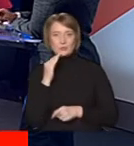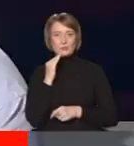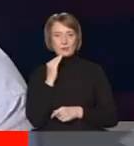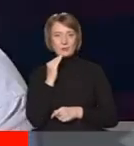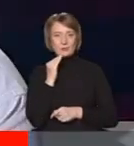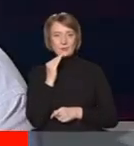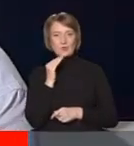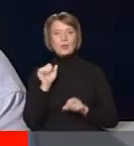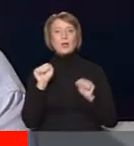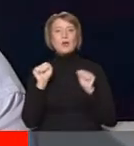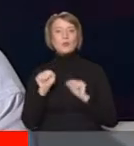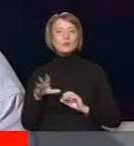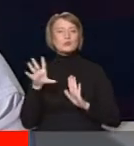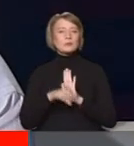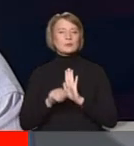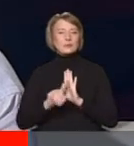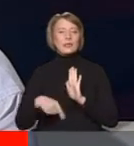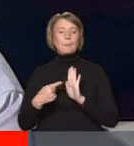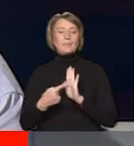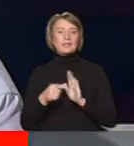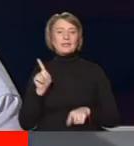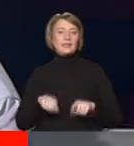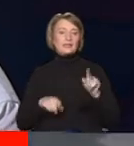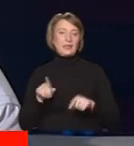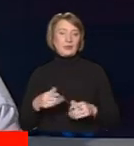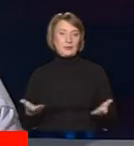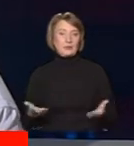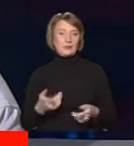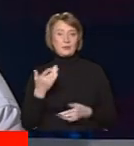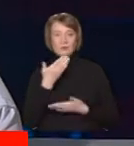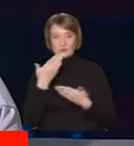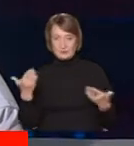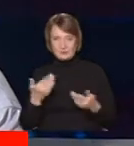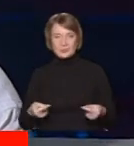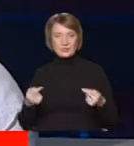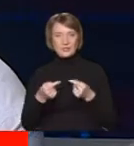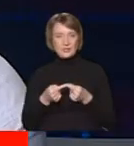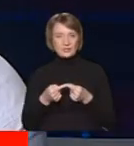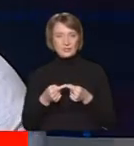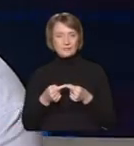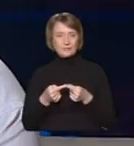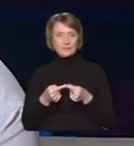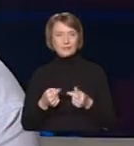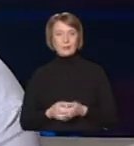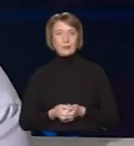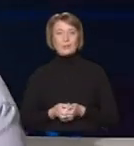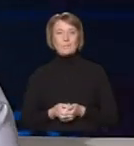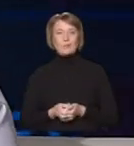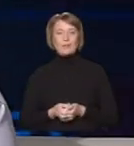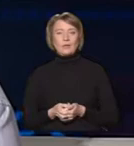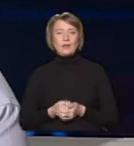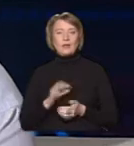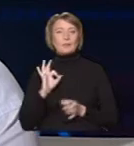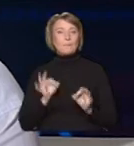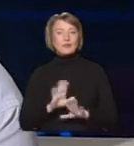ви можете завуалювати певні питання в деяких твердженнях. Так от ви останнє, ви зробили твердження, яке було, я скажу так, відверто, неправдиве.